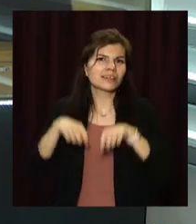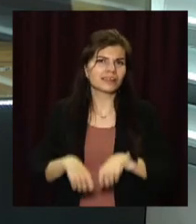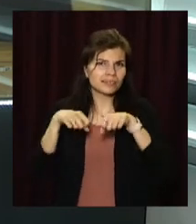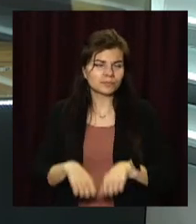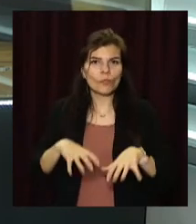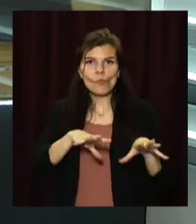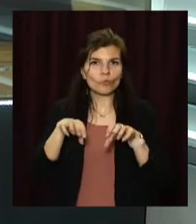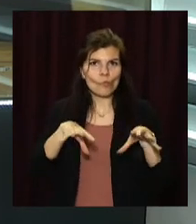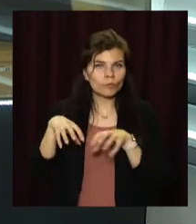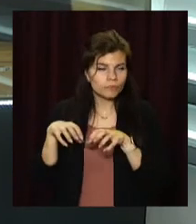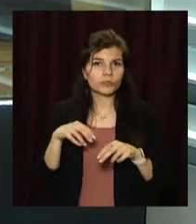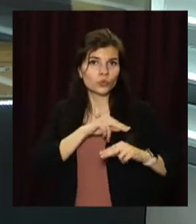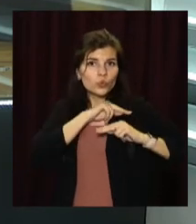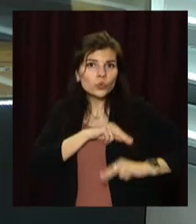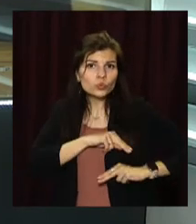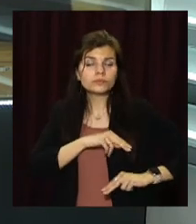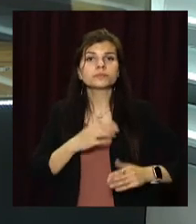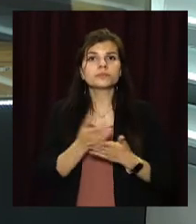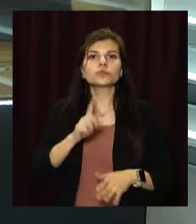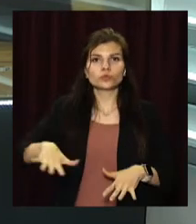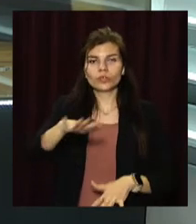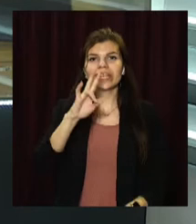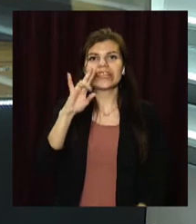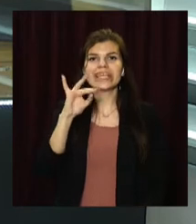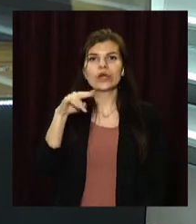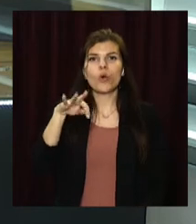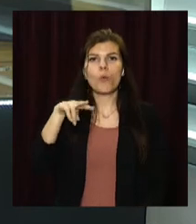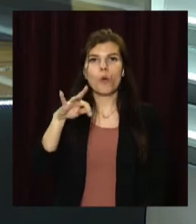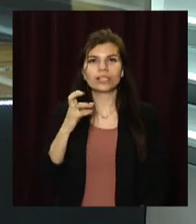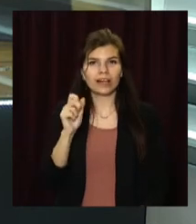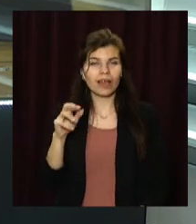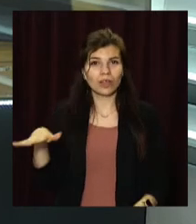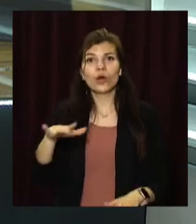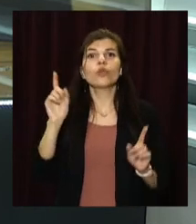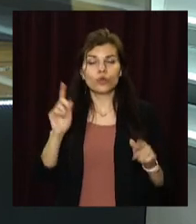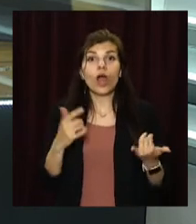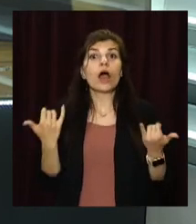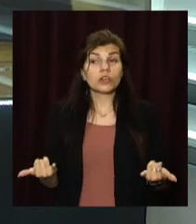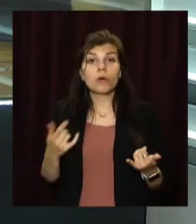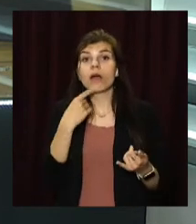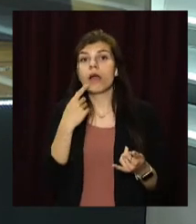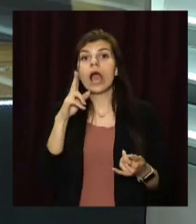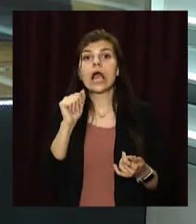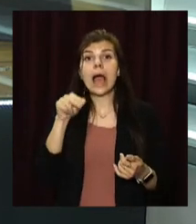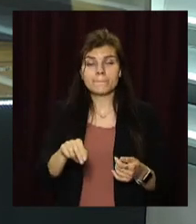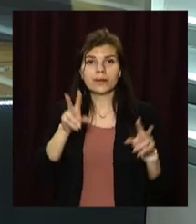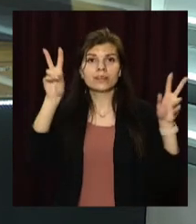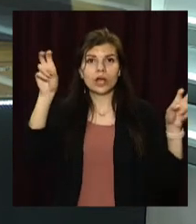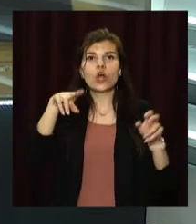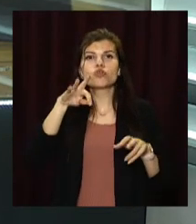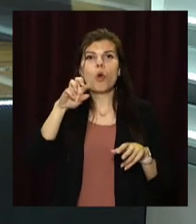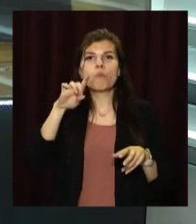будинку 43, що на вулиці Нікопольській. Утім, тепер про ці проблеми люди забудуть, запевняють у КП «Добробут».